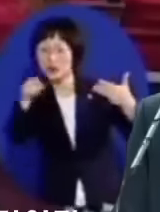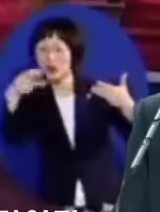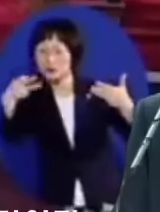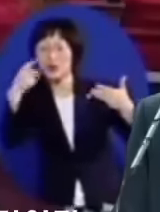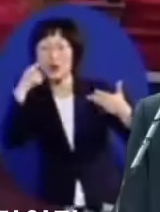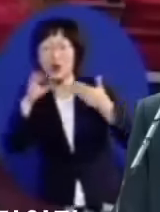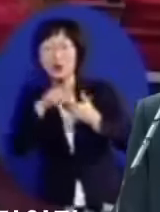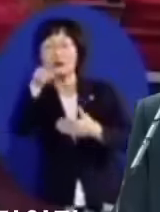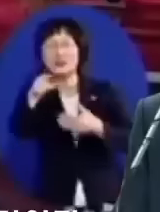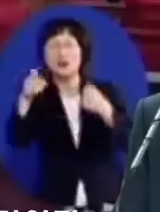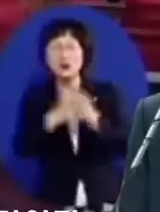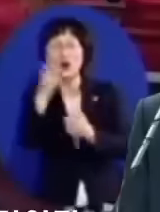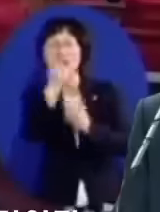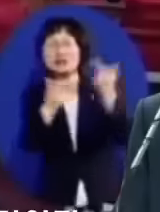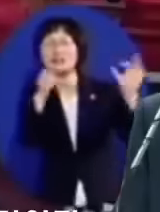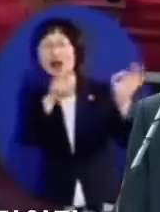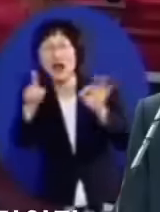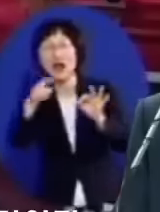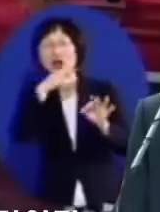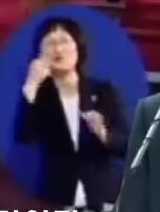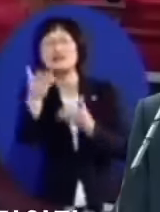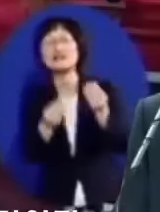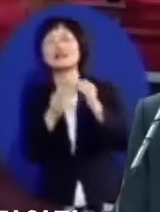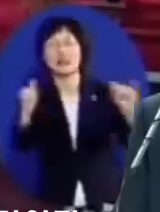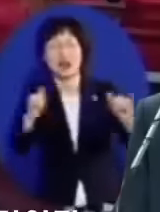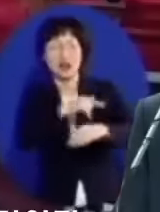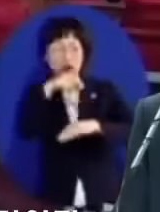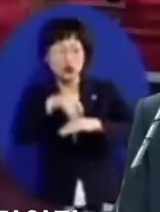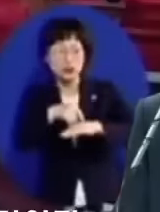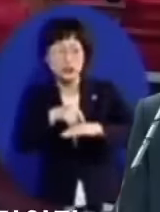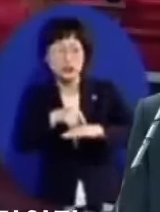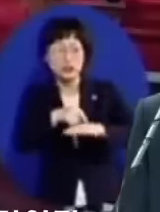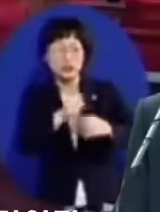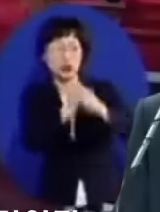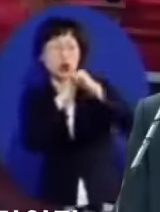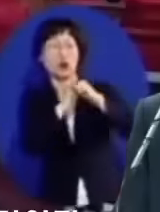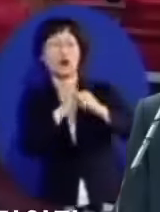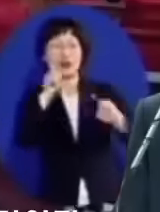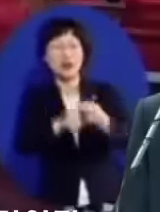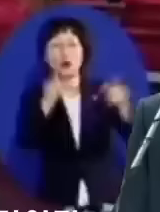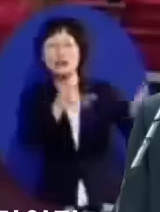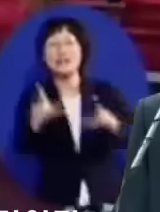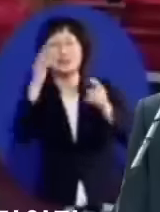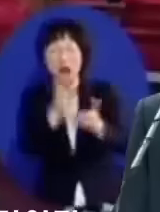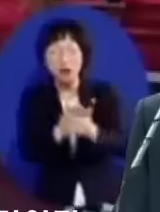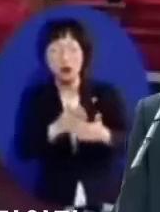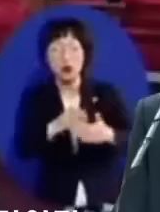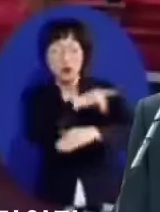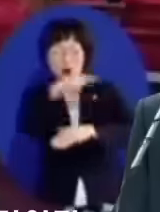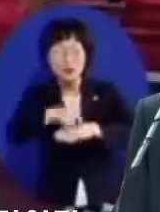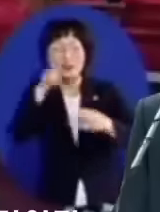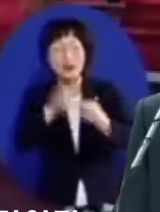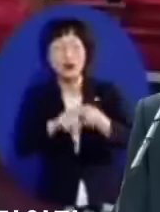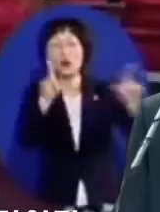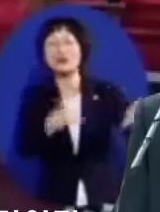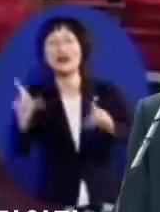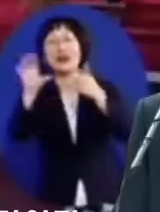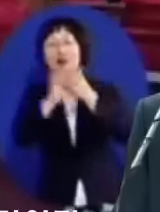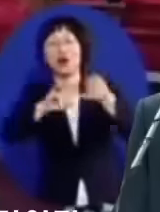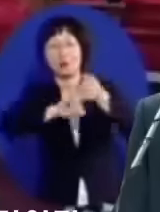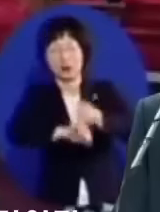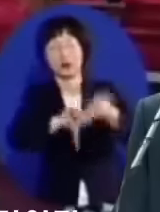그러므로 형제들아 우리가 빚진 자로 돼 육신에게 져서 육신대로 살 것이 아니라 너희가 육신대로 살면 반드시 죽을 것이로